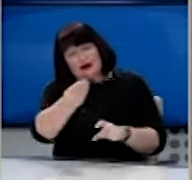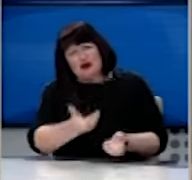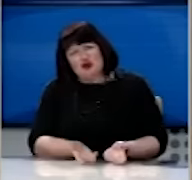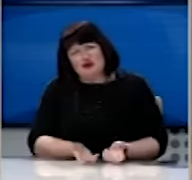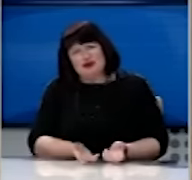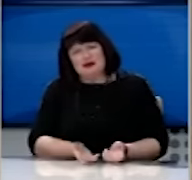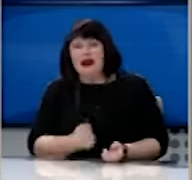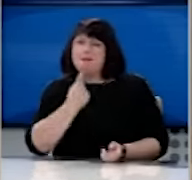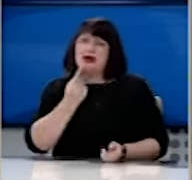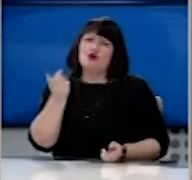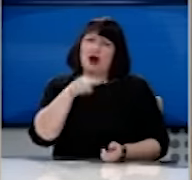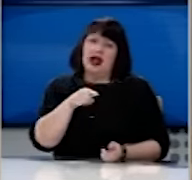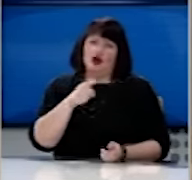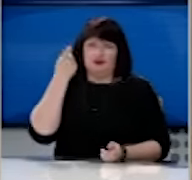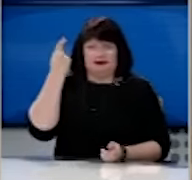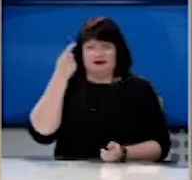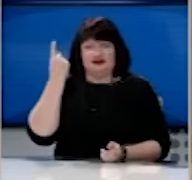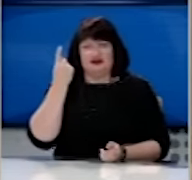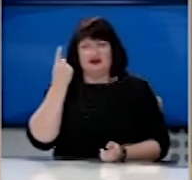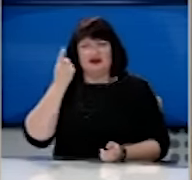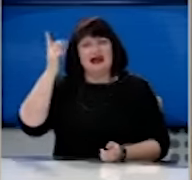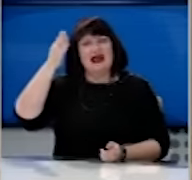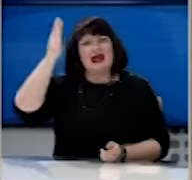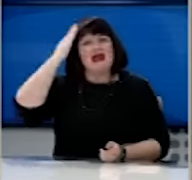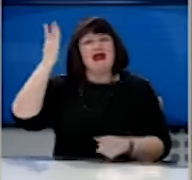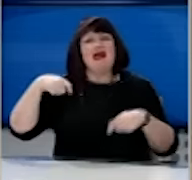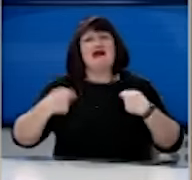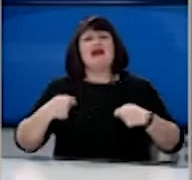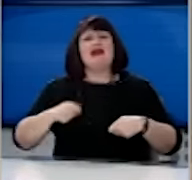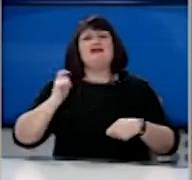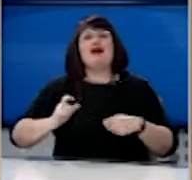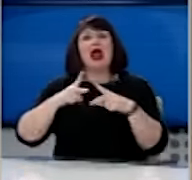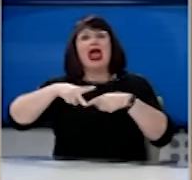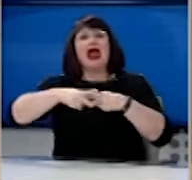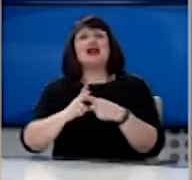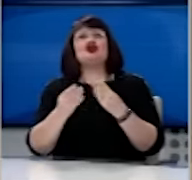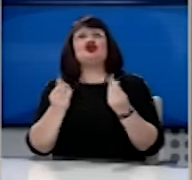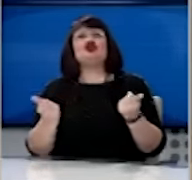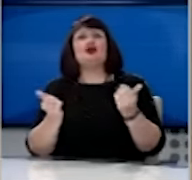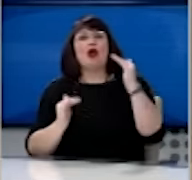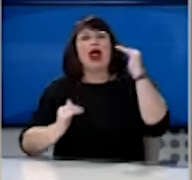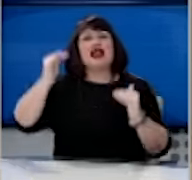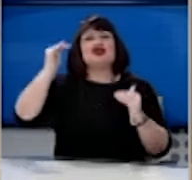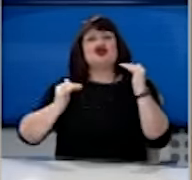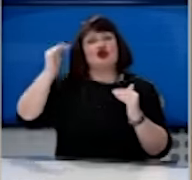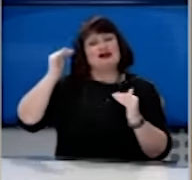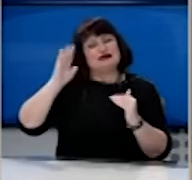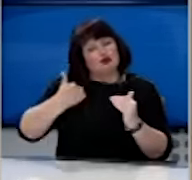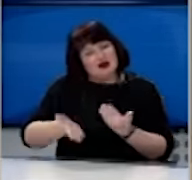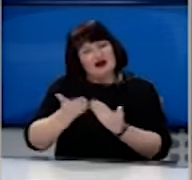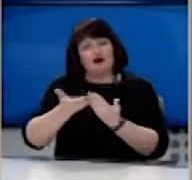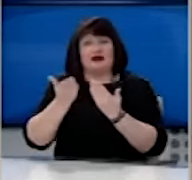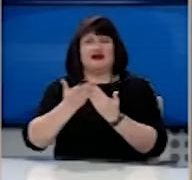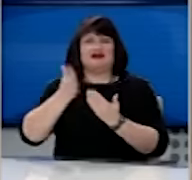Για να μην πω για το άλλο που είπε, ότι το κεφάλαιο είναι εργαλείο για τη μείωση των ανισοτήτων.